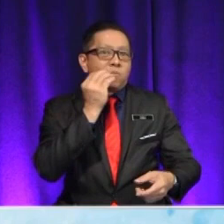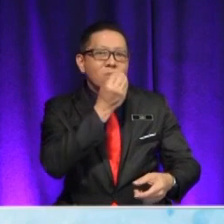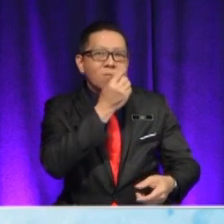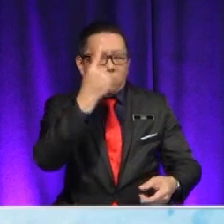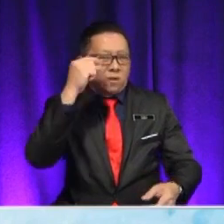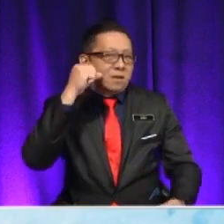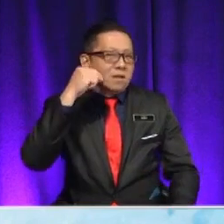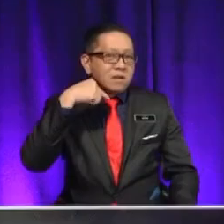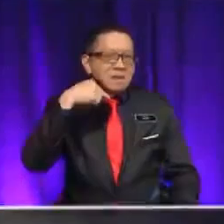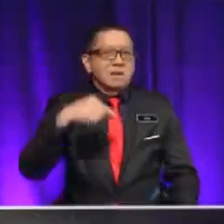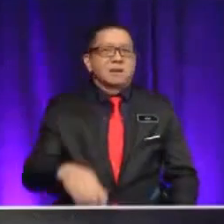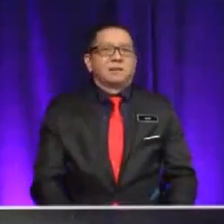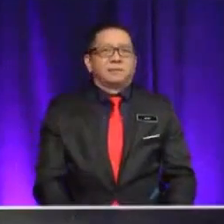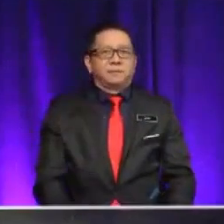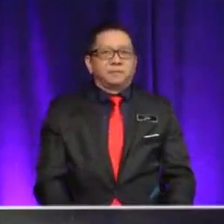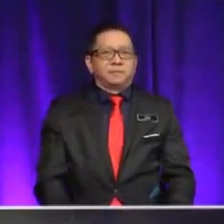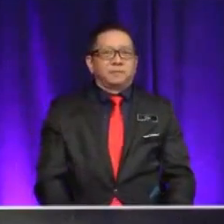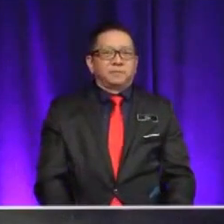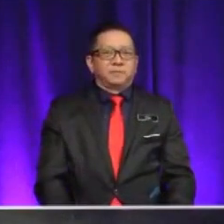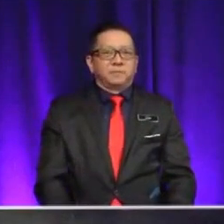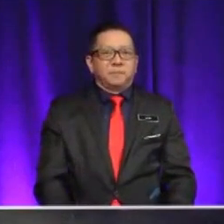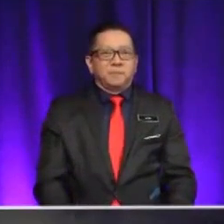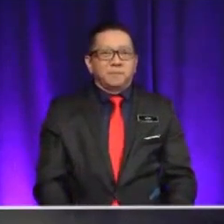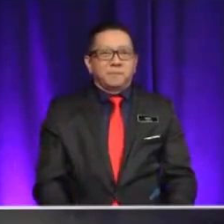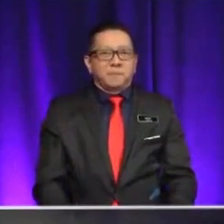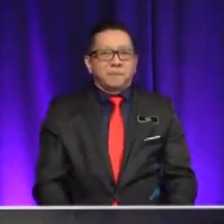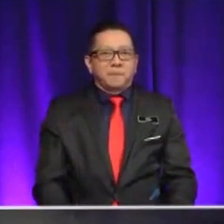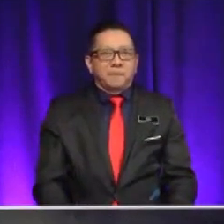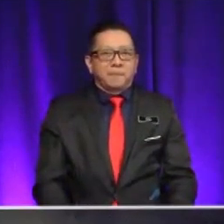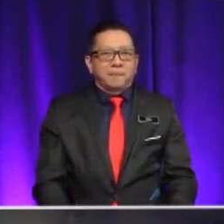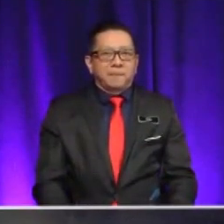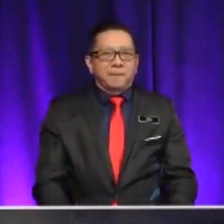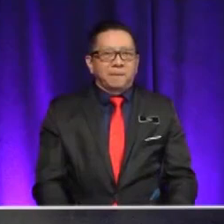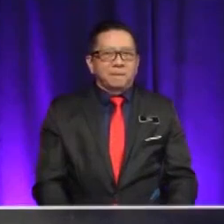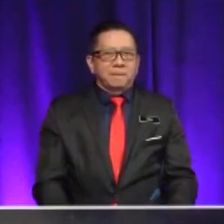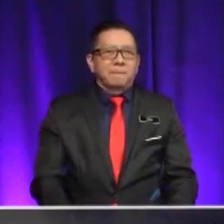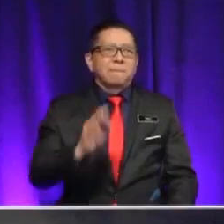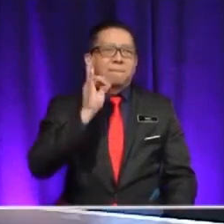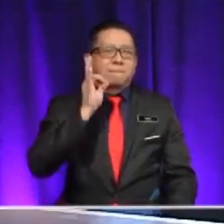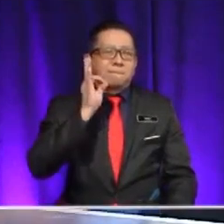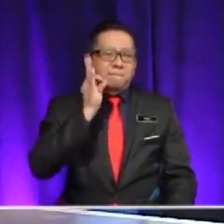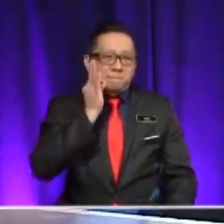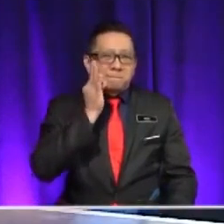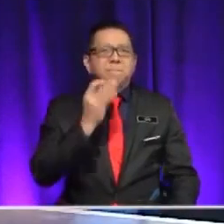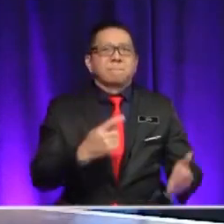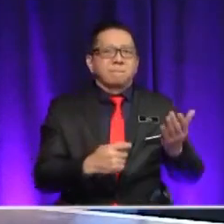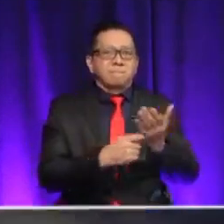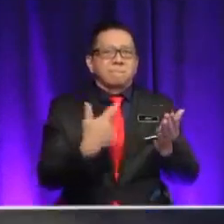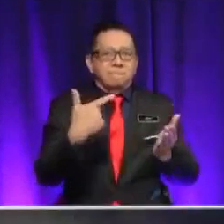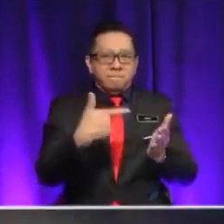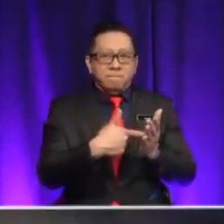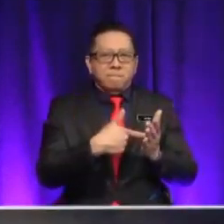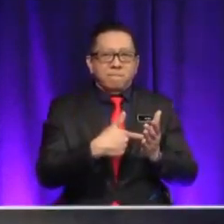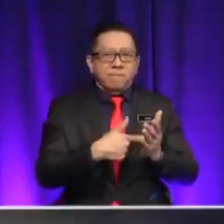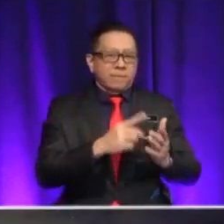Satu. Sekuntum bunga raya. Sekuntum bunga raya. Sekuntum bunga raya dan Cikgu Farah nak tambahkan sedikit. Okey, mengenai